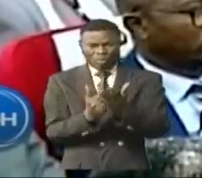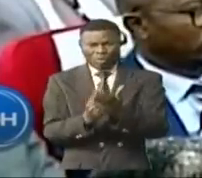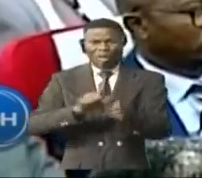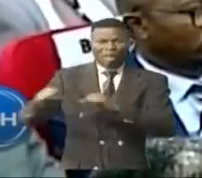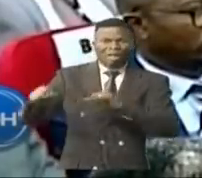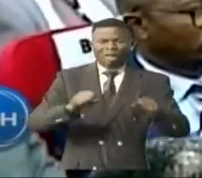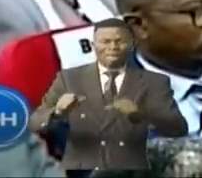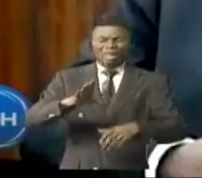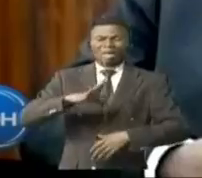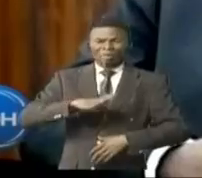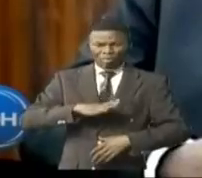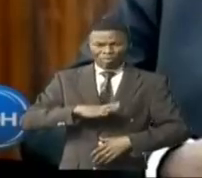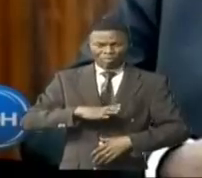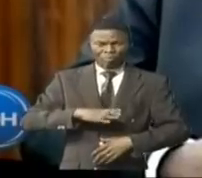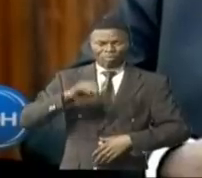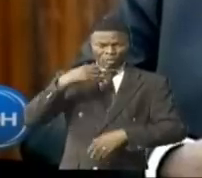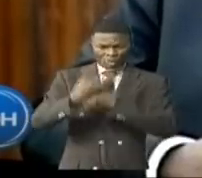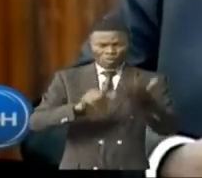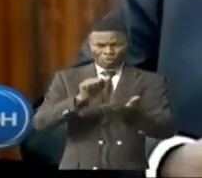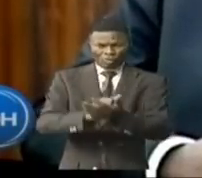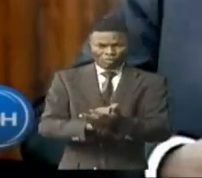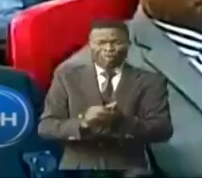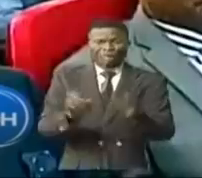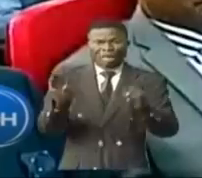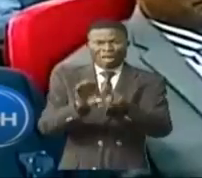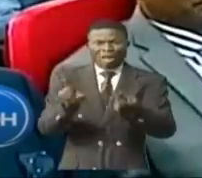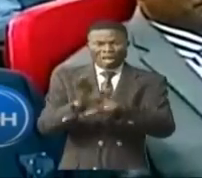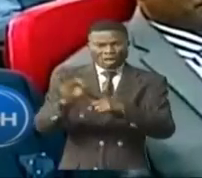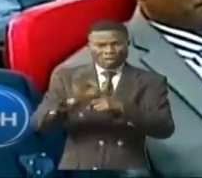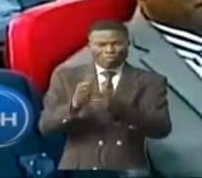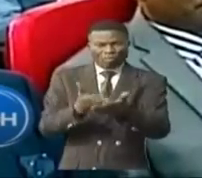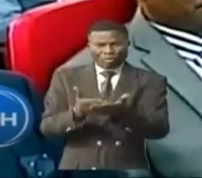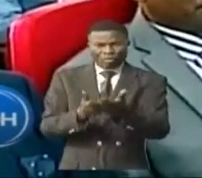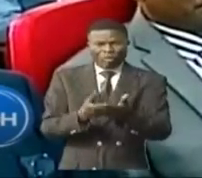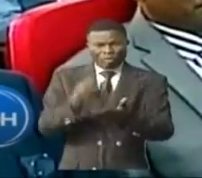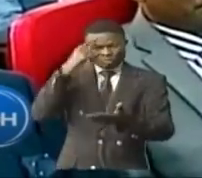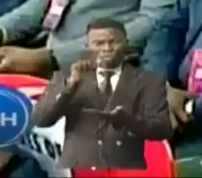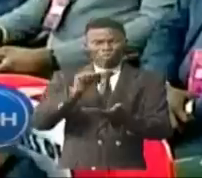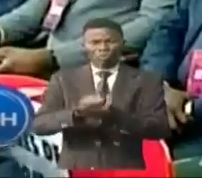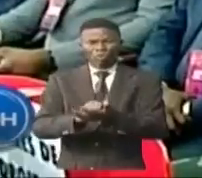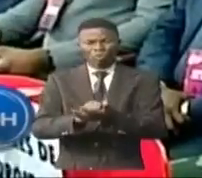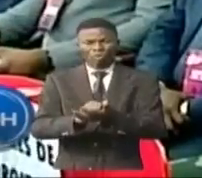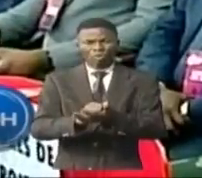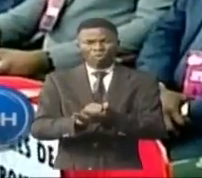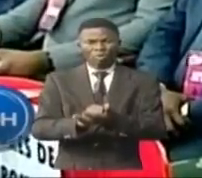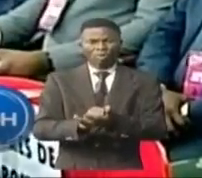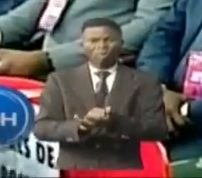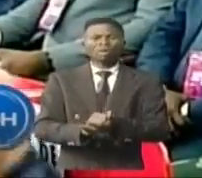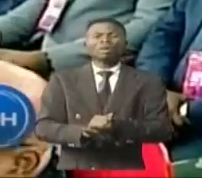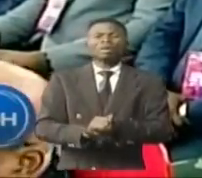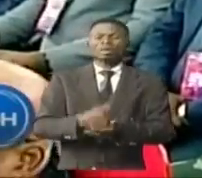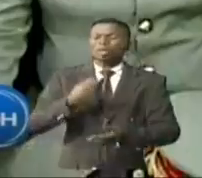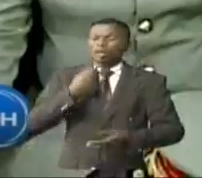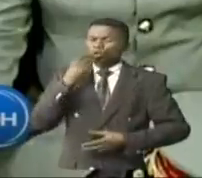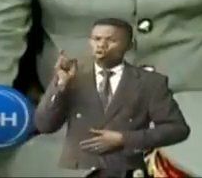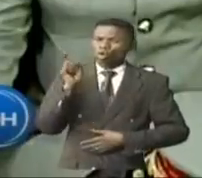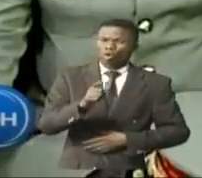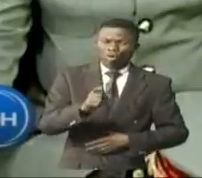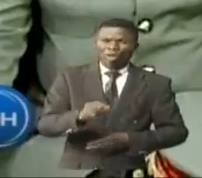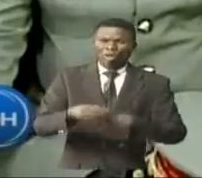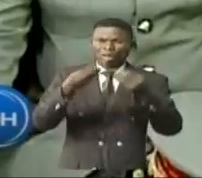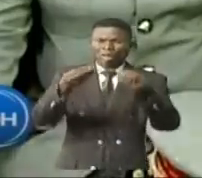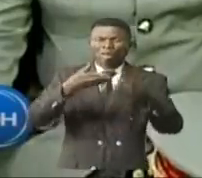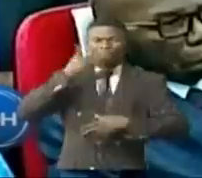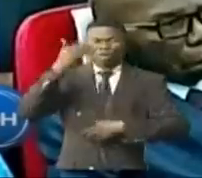de choc. Et c'est ce qui va être fait au cours de ces assises. À ce sujet, il me paraît impérieux de vous remettre à l'esprit